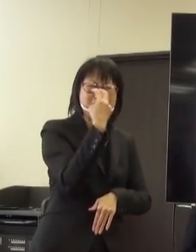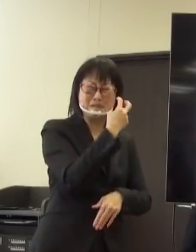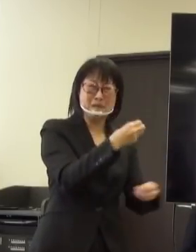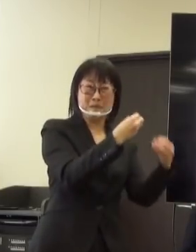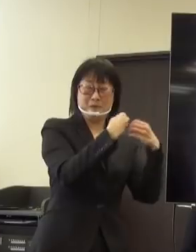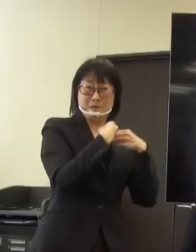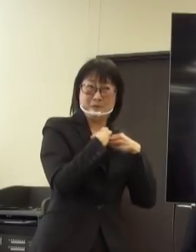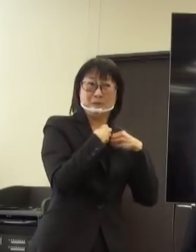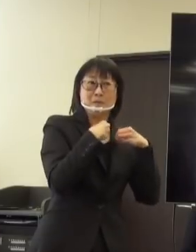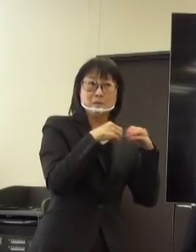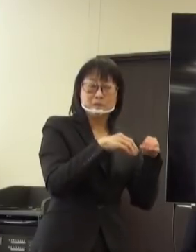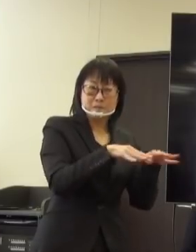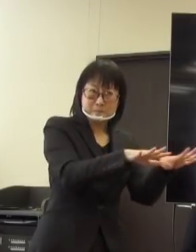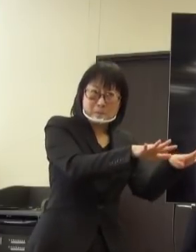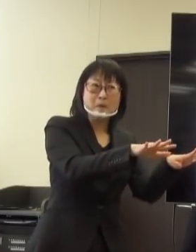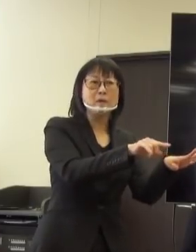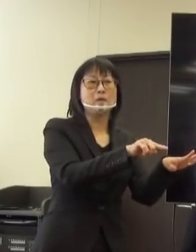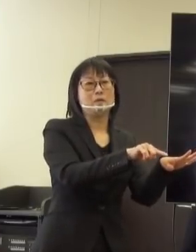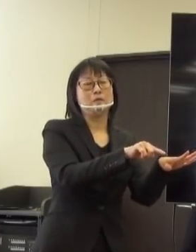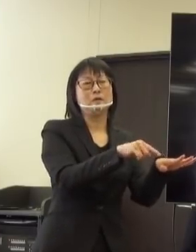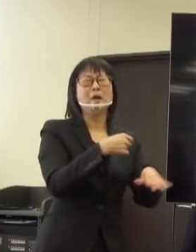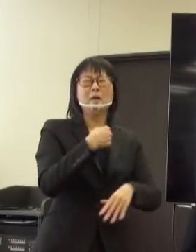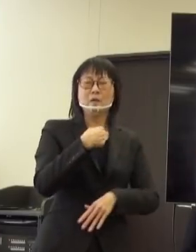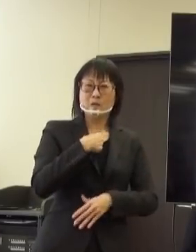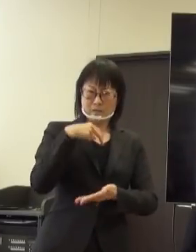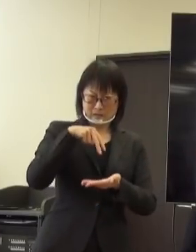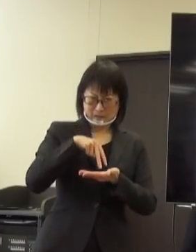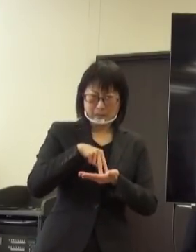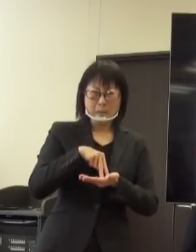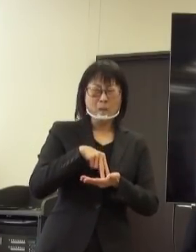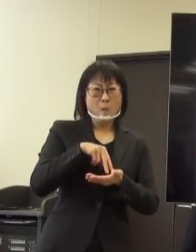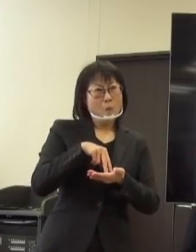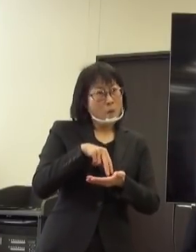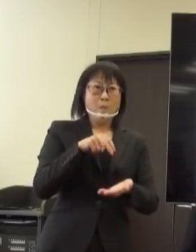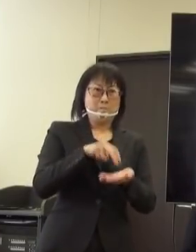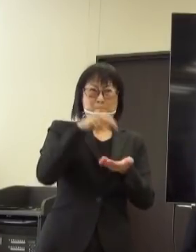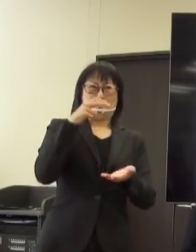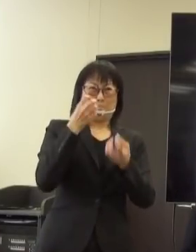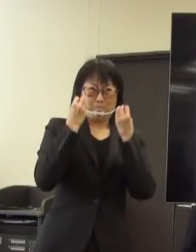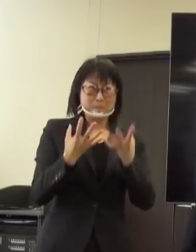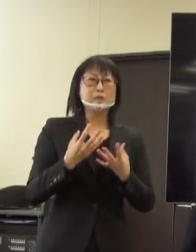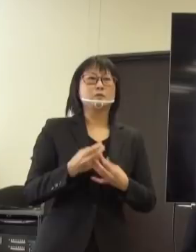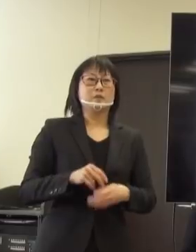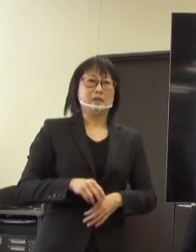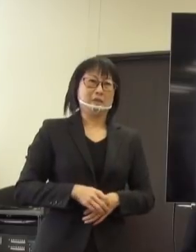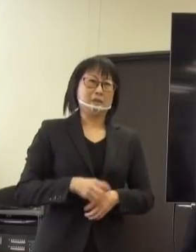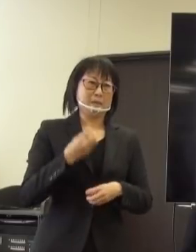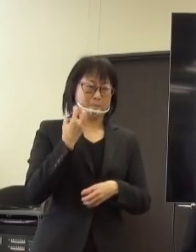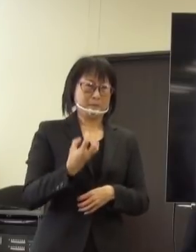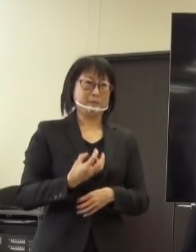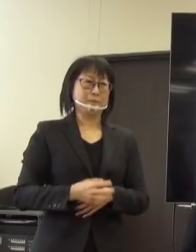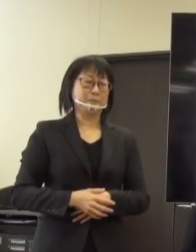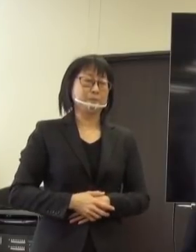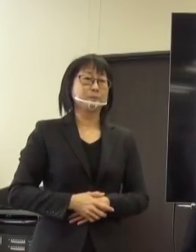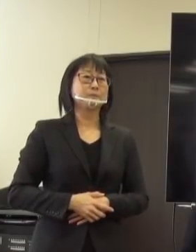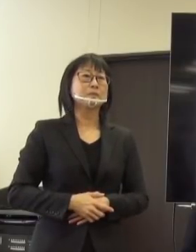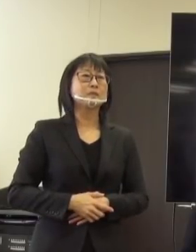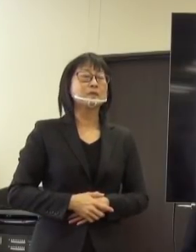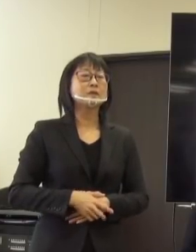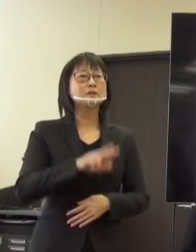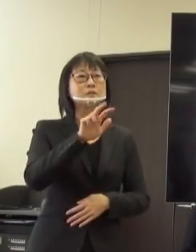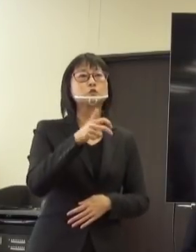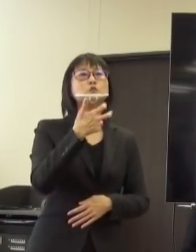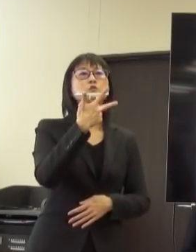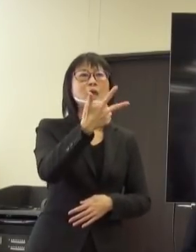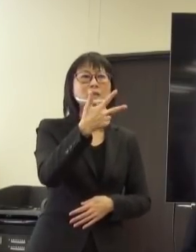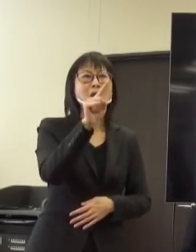で、まあ、非常に私はもうびっくりしております。一気にですね、27名という